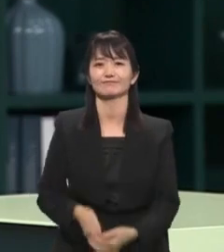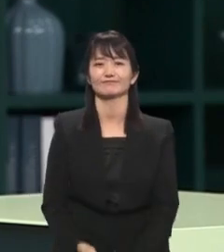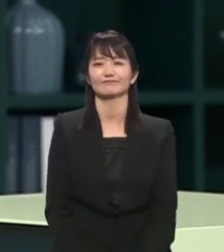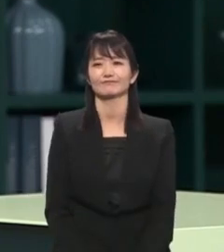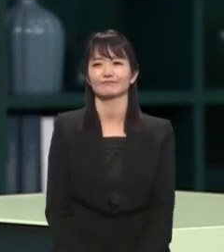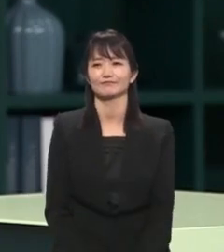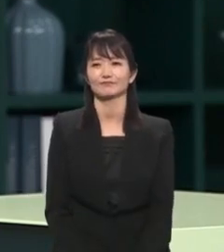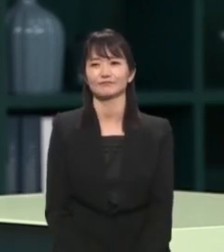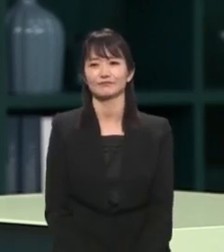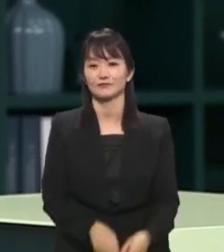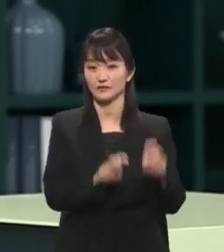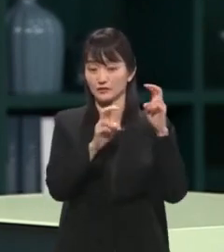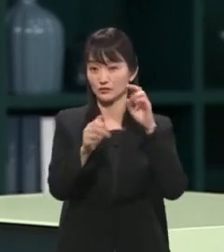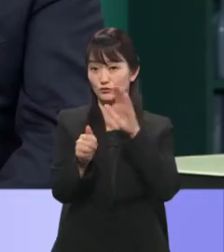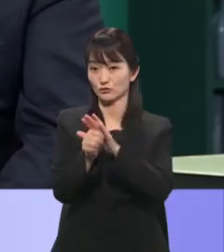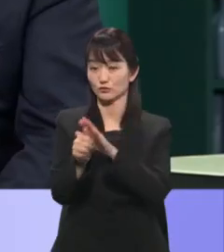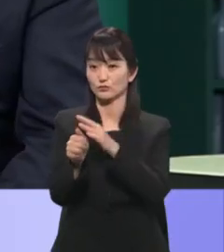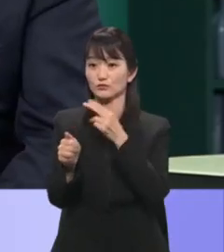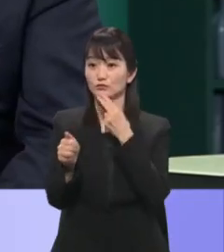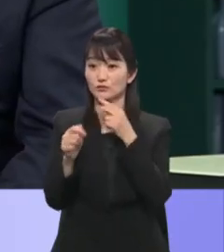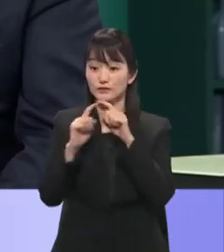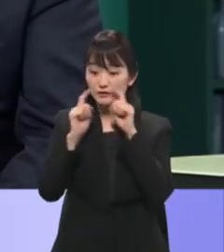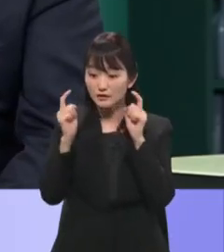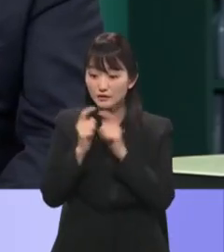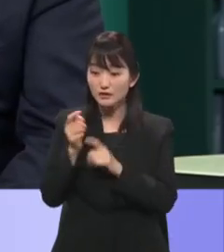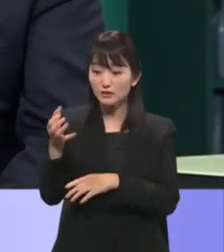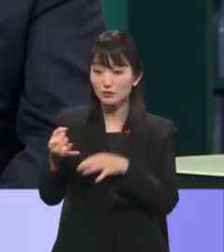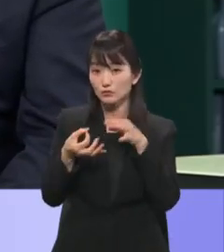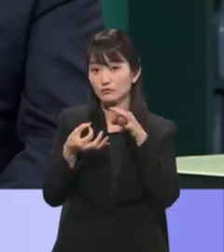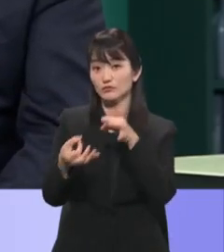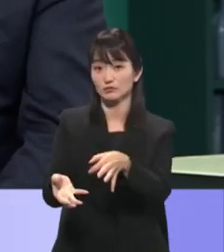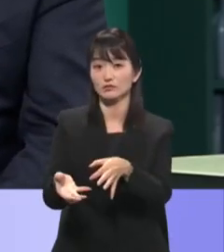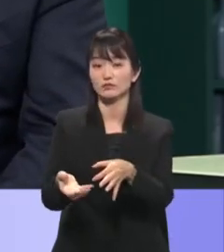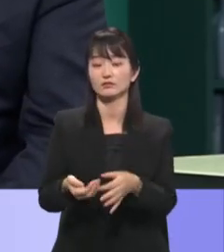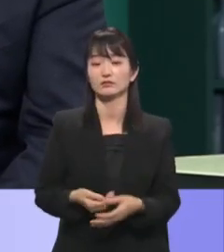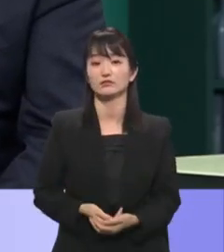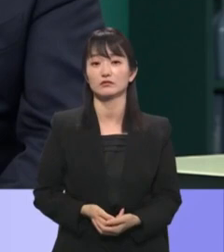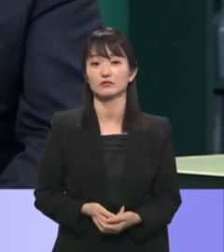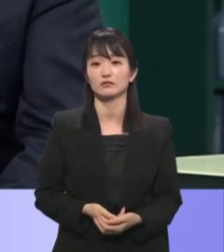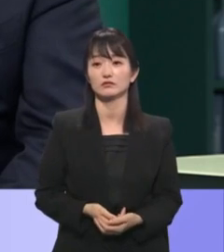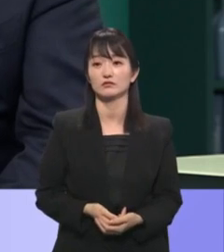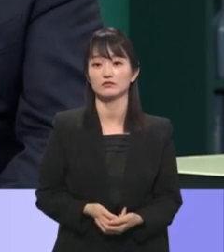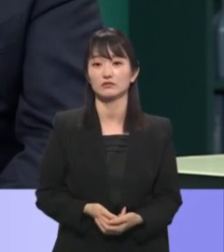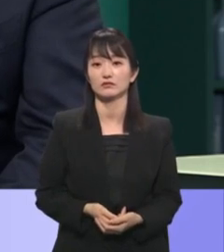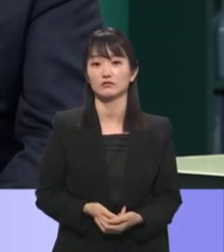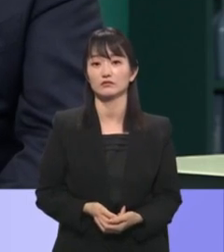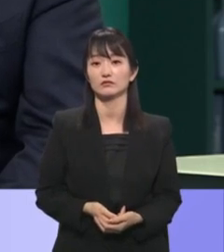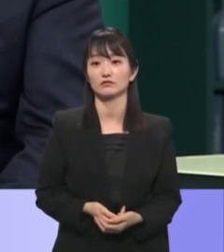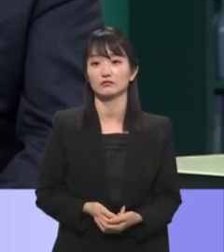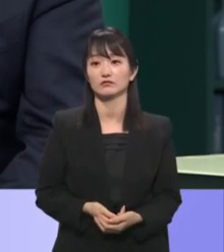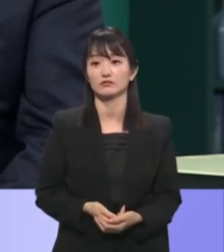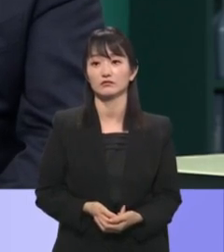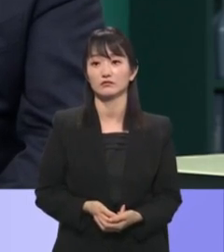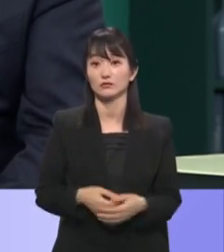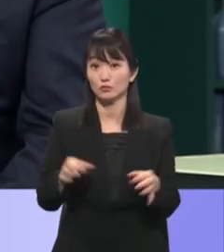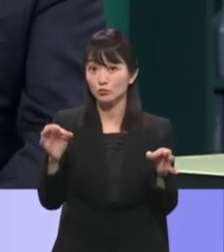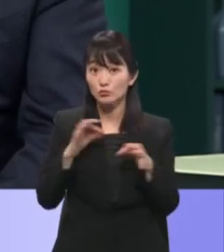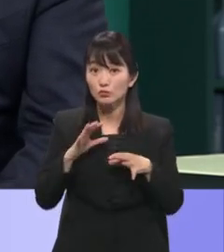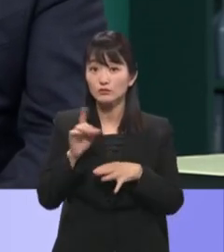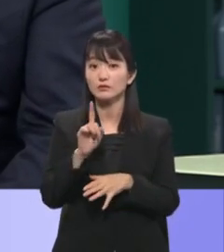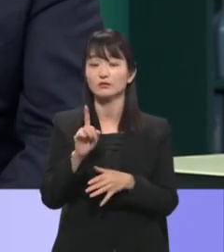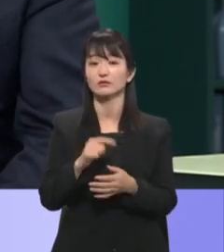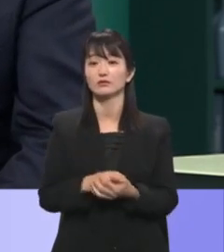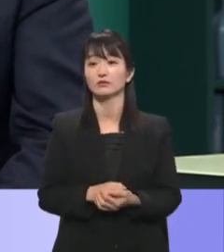후원도 못 받고 개인 사비를 투입하셨는데 예. 그런데 더 놀라웠던 건